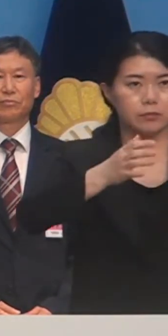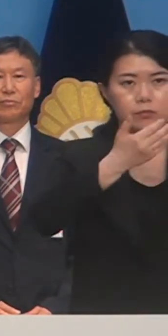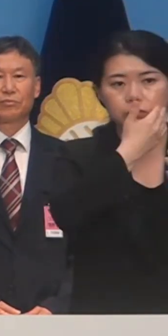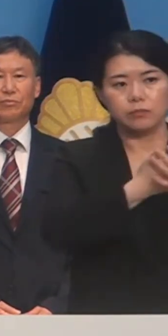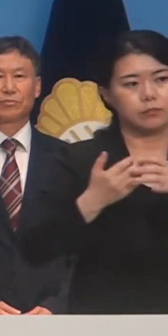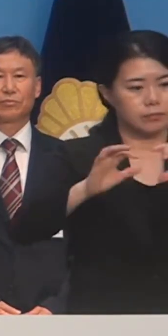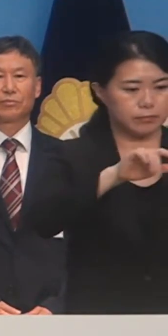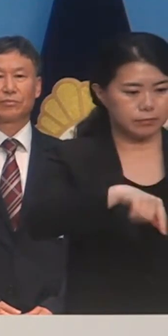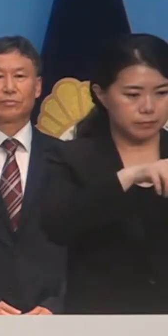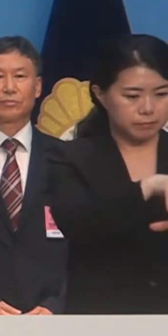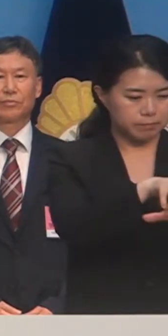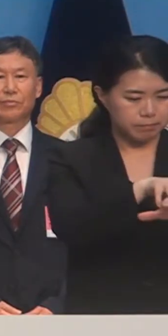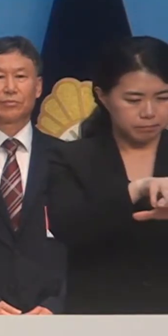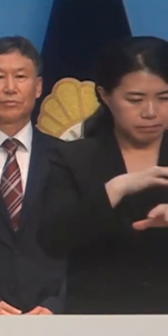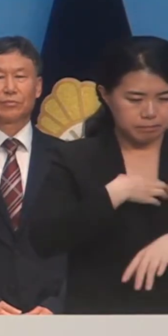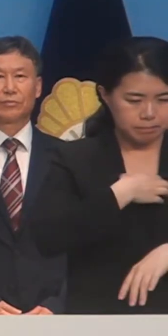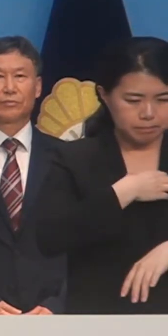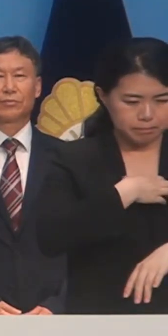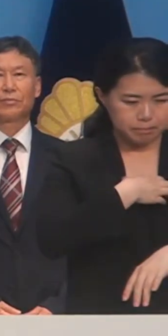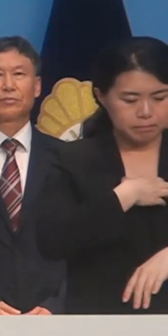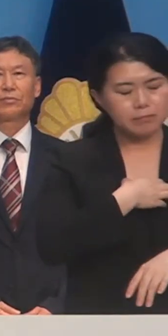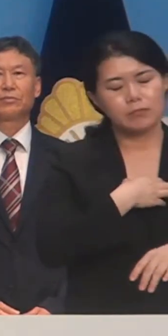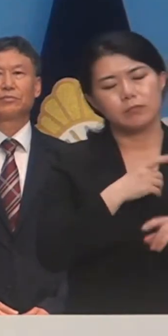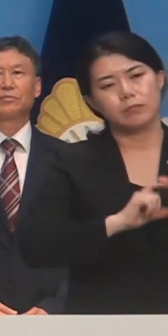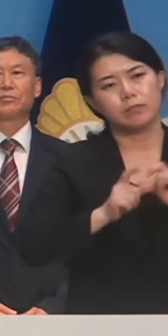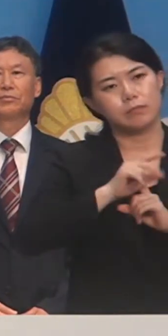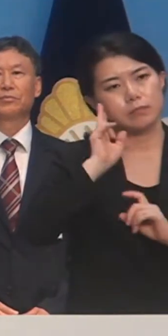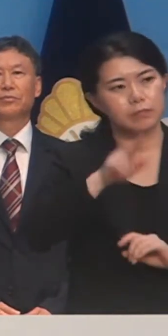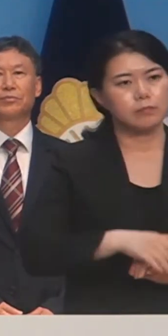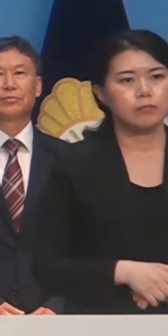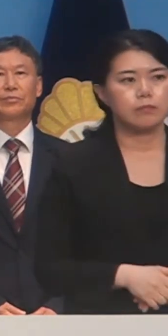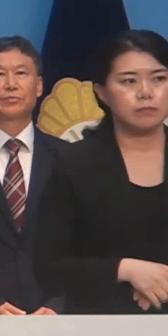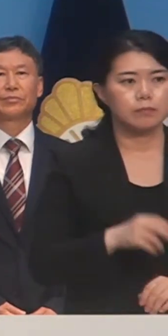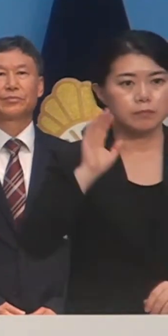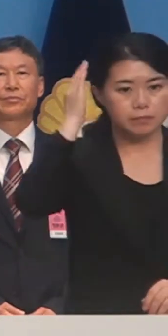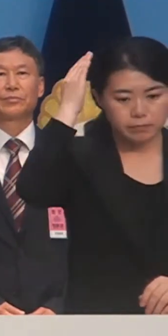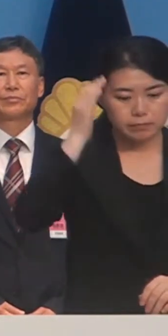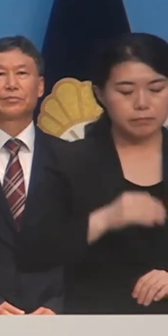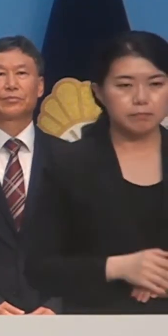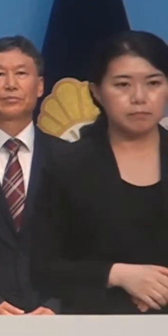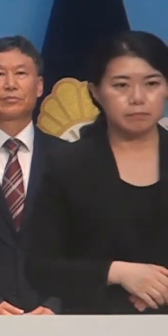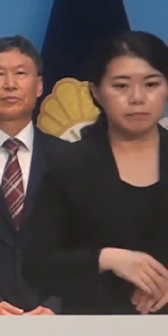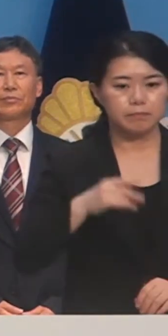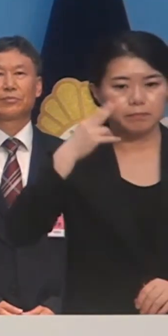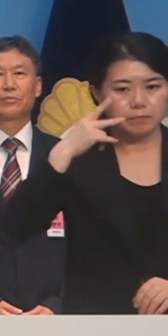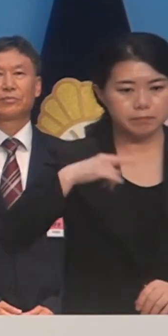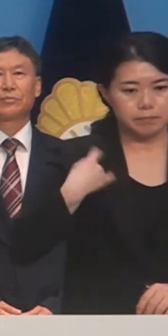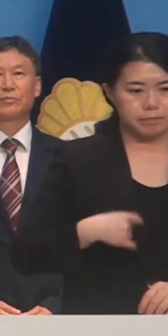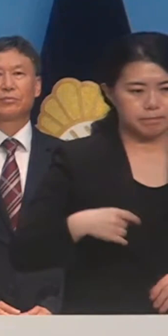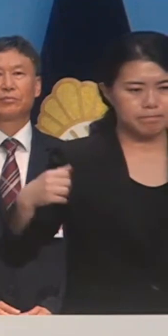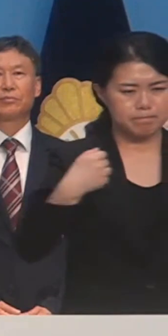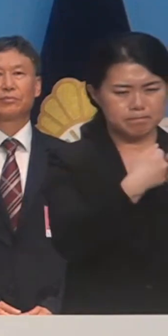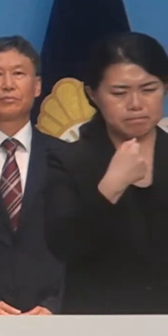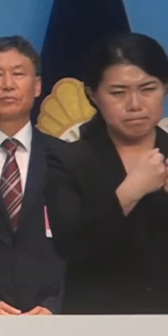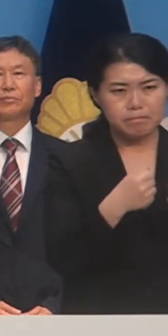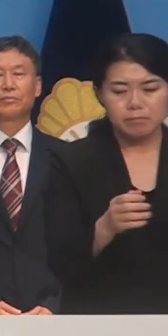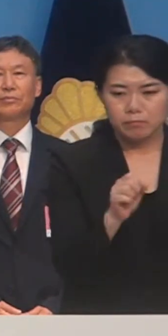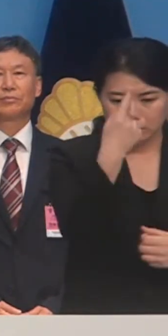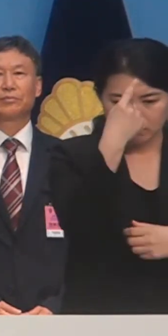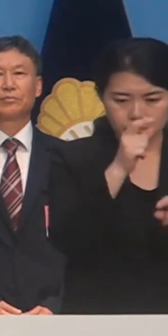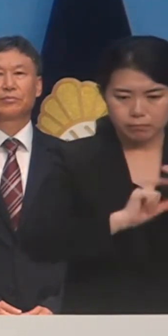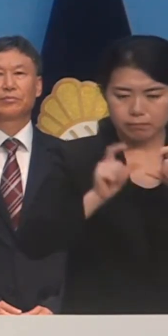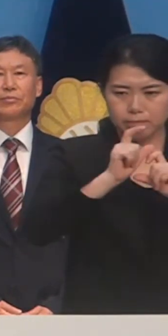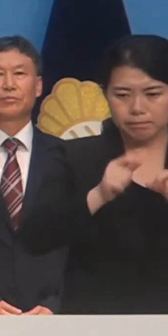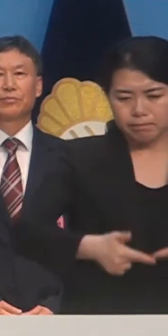국가의 체제 위기를 위협할 정도에 이르렀다. 최근 특히 미중 패권 전쟁이 점점